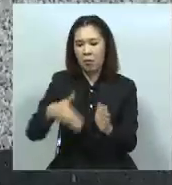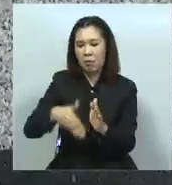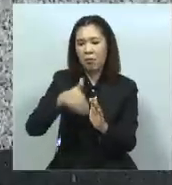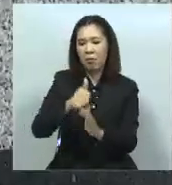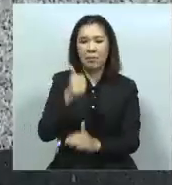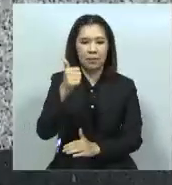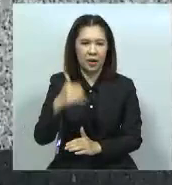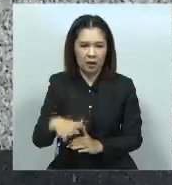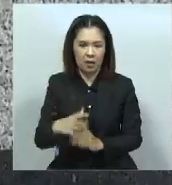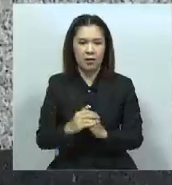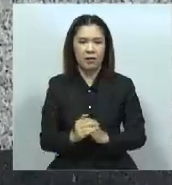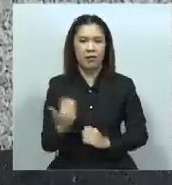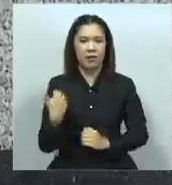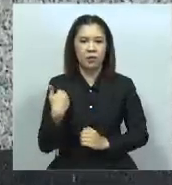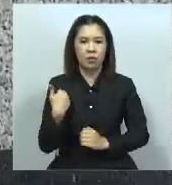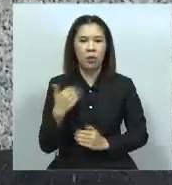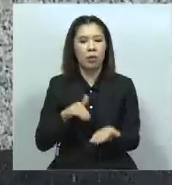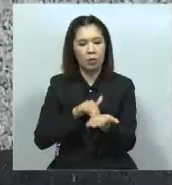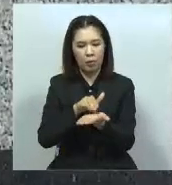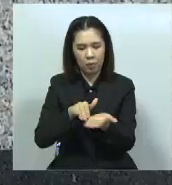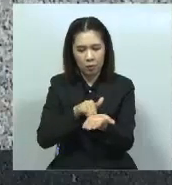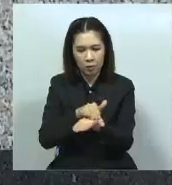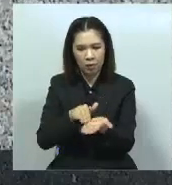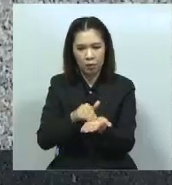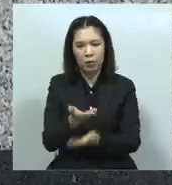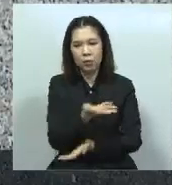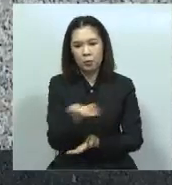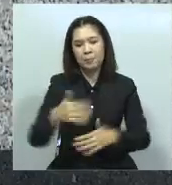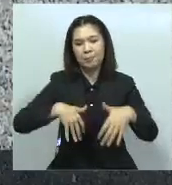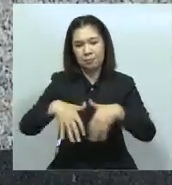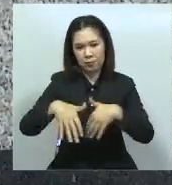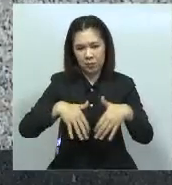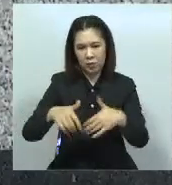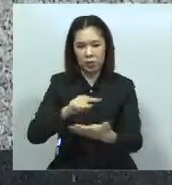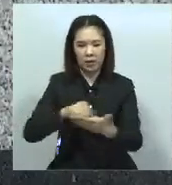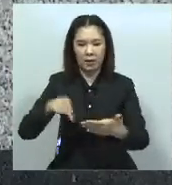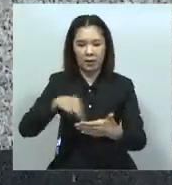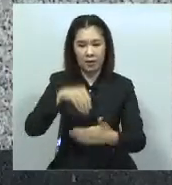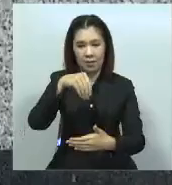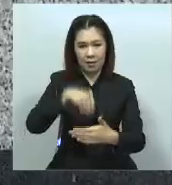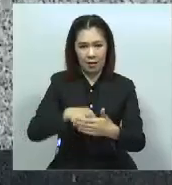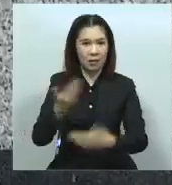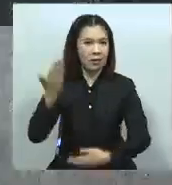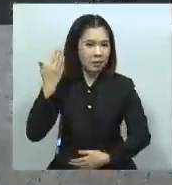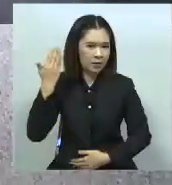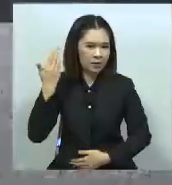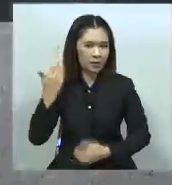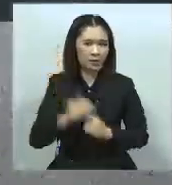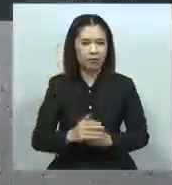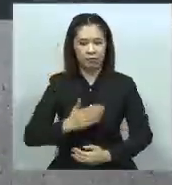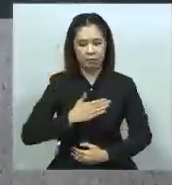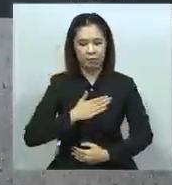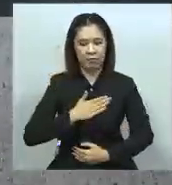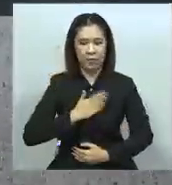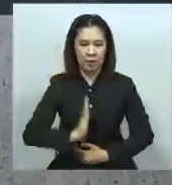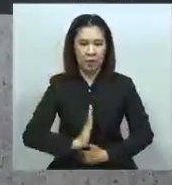มติของพรรคได้จึงต้องขอโทษทุกคะแนนเสียงของประชาชนในการเลือกตั้งครั้งที่ผ่านมาทั้งนี้เพื่อรักษาเกียรติภูมิของ